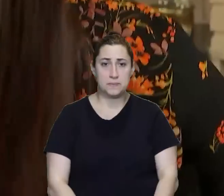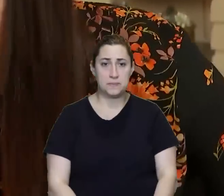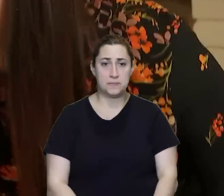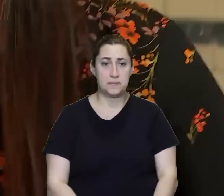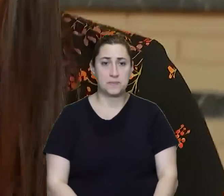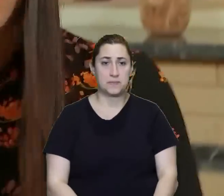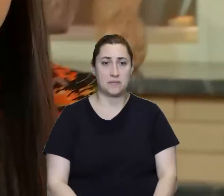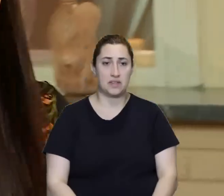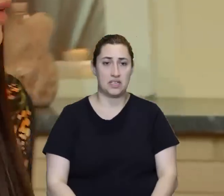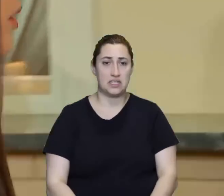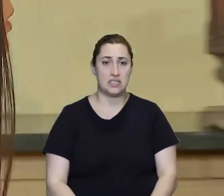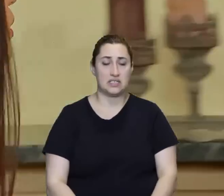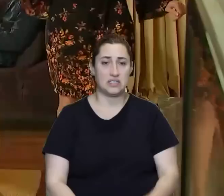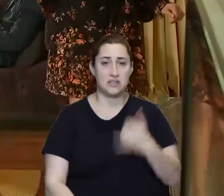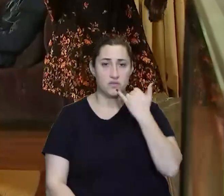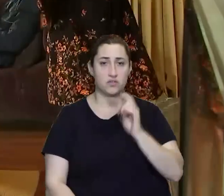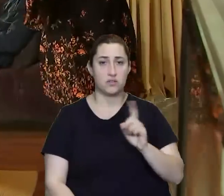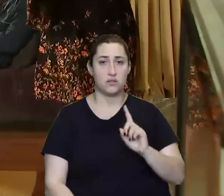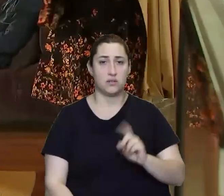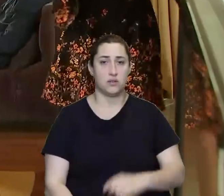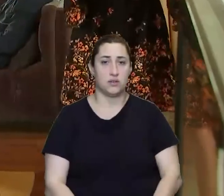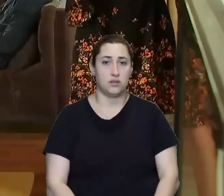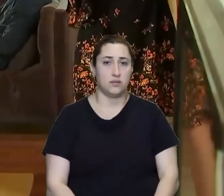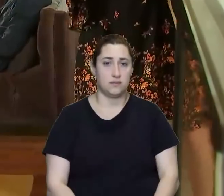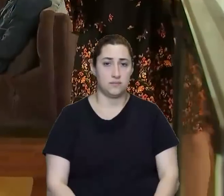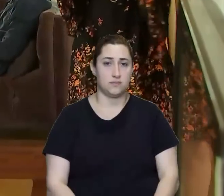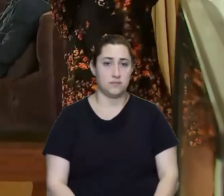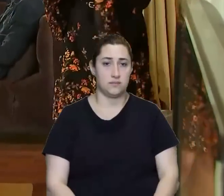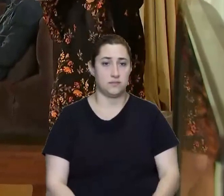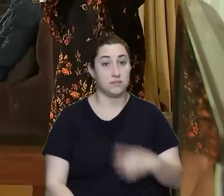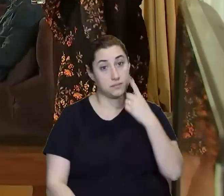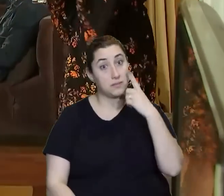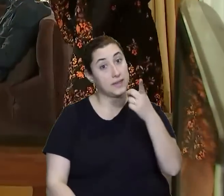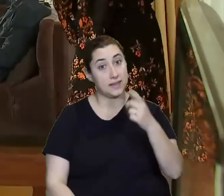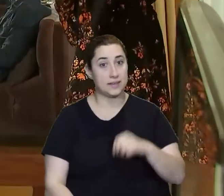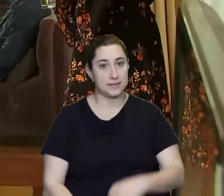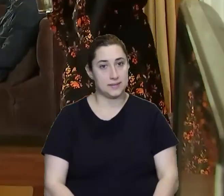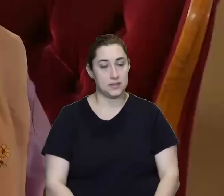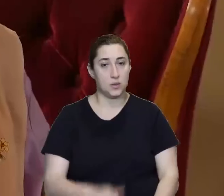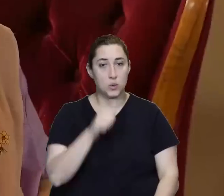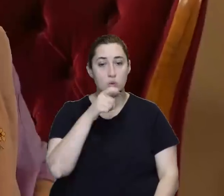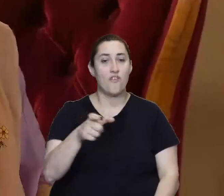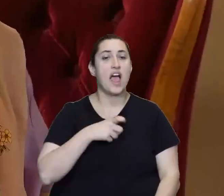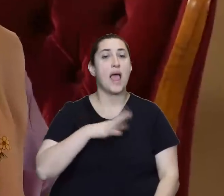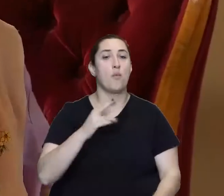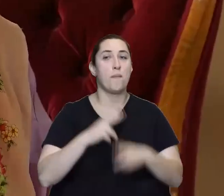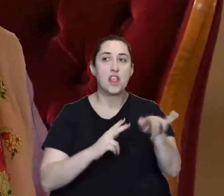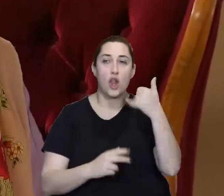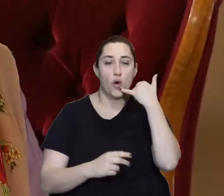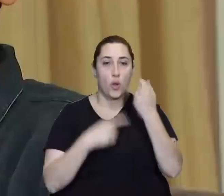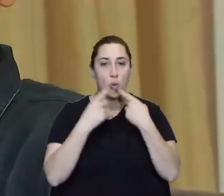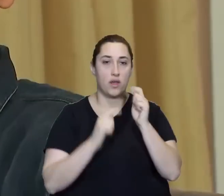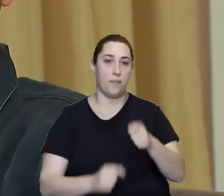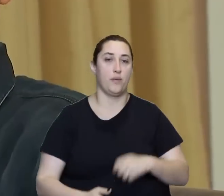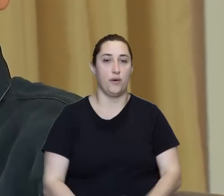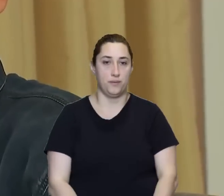Bardağı götürürken şöminenin üstünde çalan telefonunu aldı. Bak. su getirmiyor da telefonla